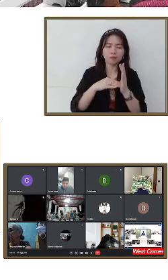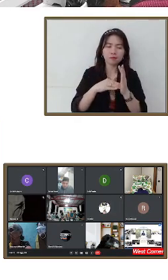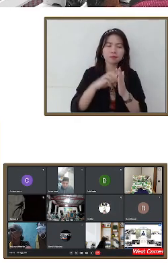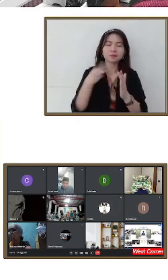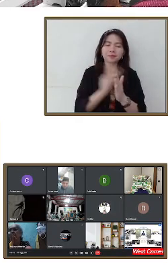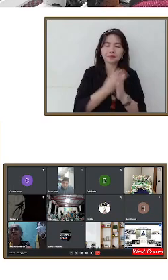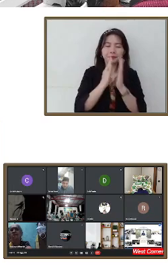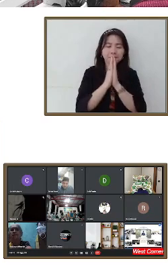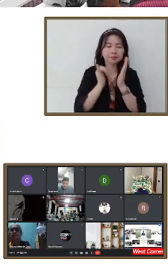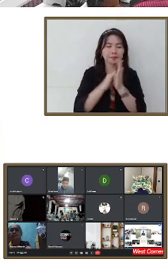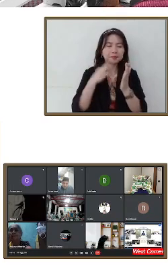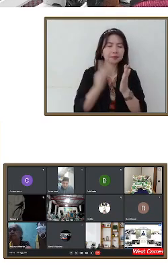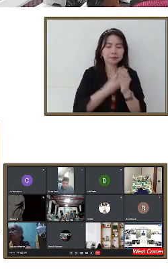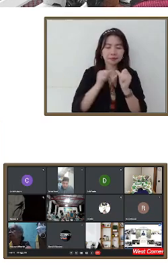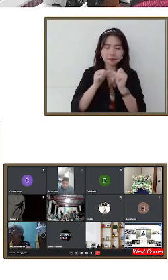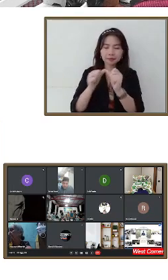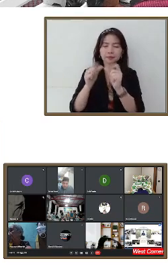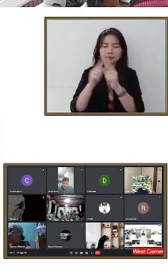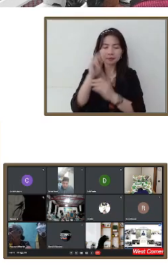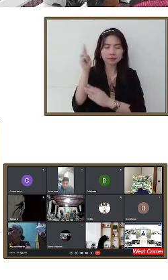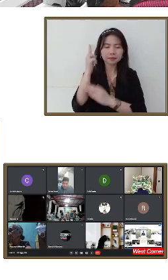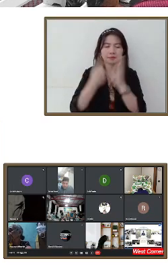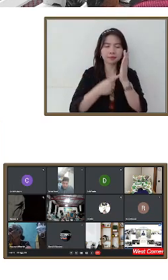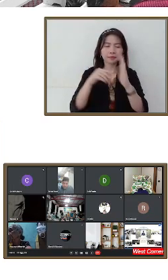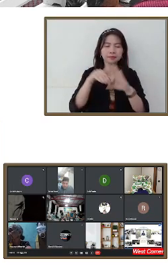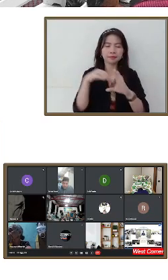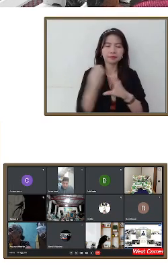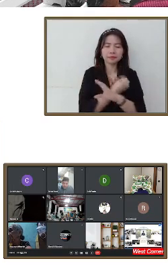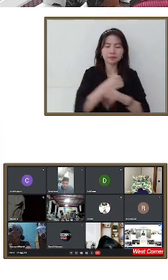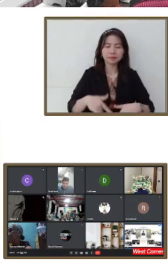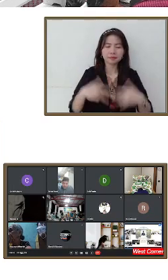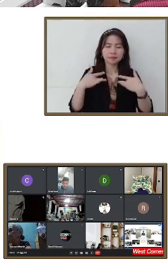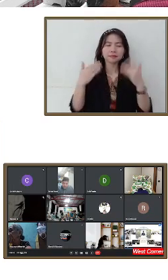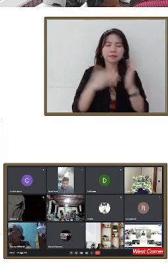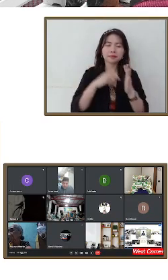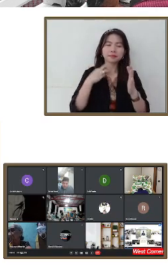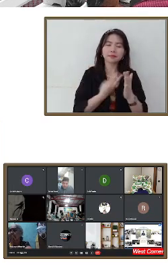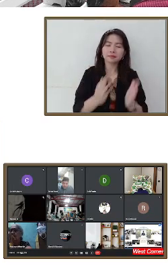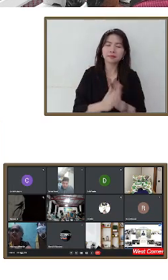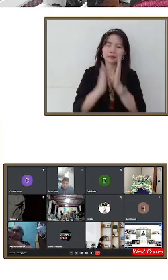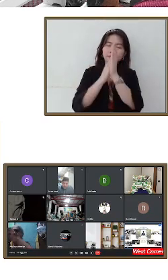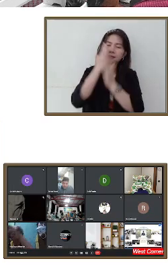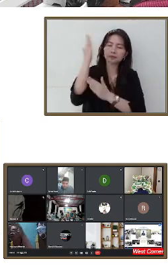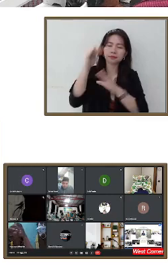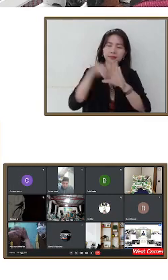po namin sa aming buhay Kristiyano, Panginoon. Kayo po ang siya maitasan at itirang oras. Patawad po muli sa aming